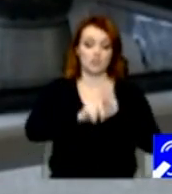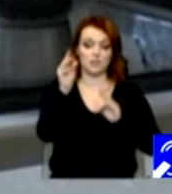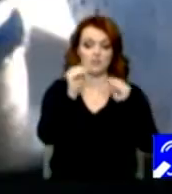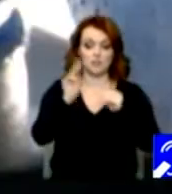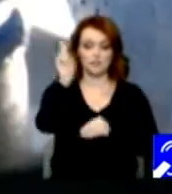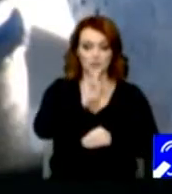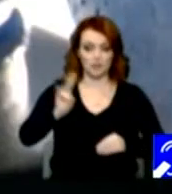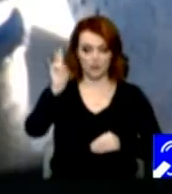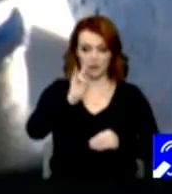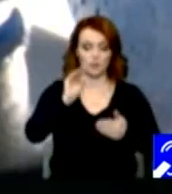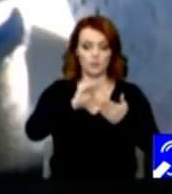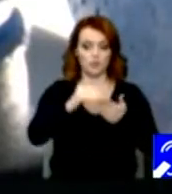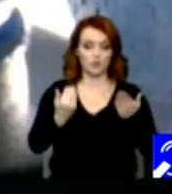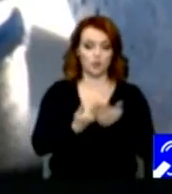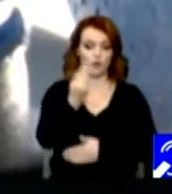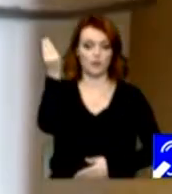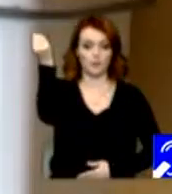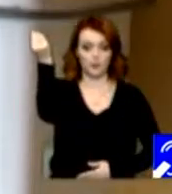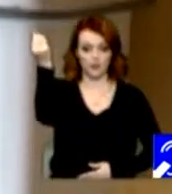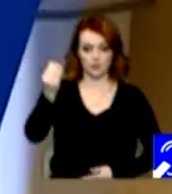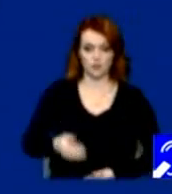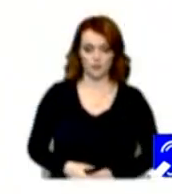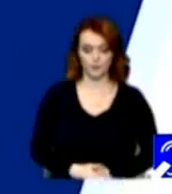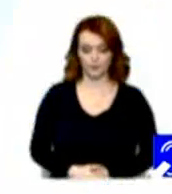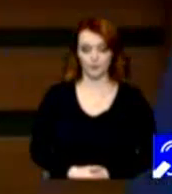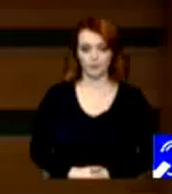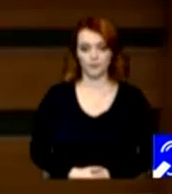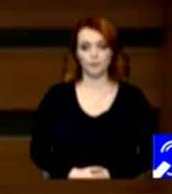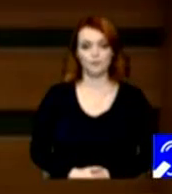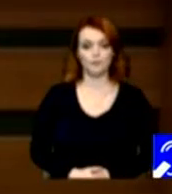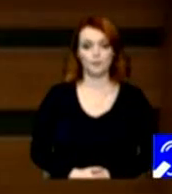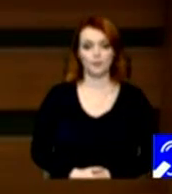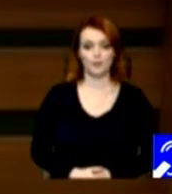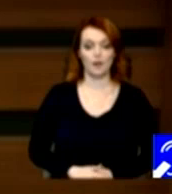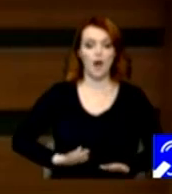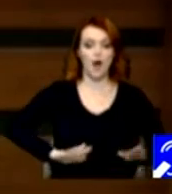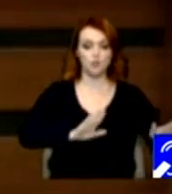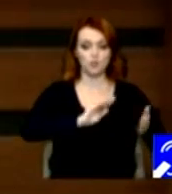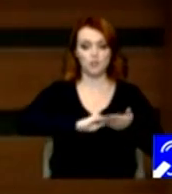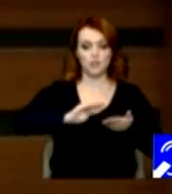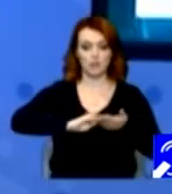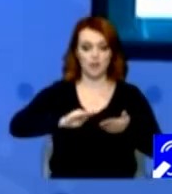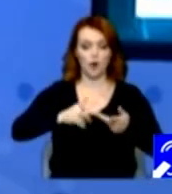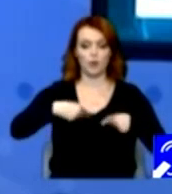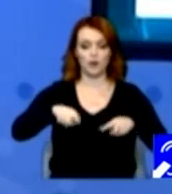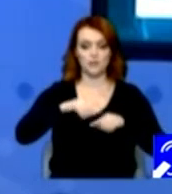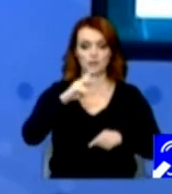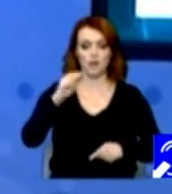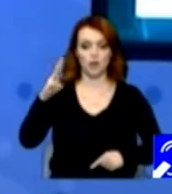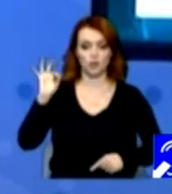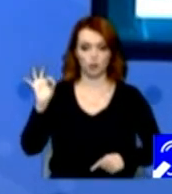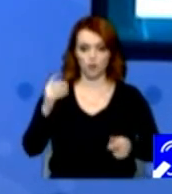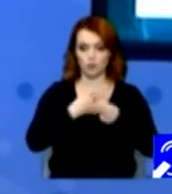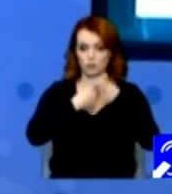provizorii pentru furnizarea gazelor naturale importate cheia adjunctul secretarului general al Nato Mircea Geoană a